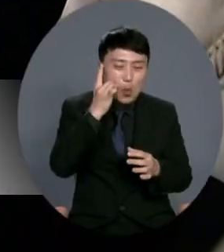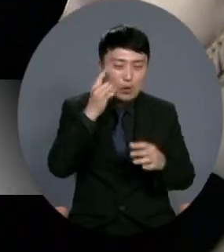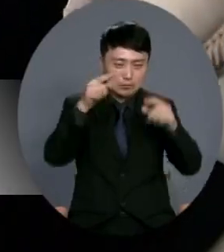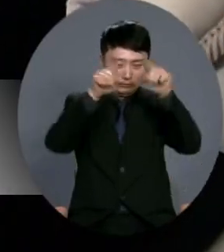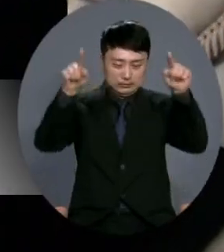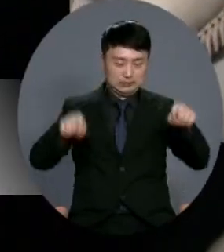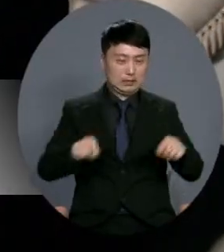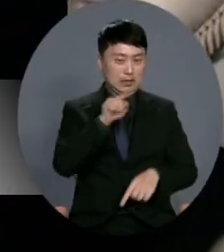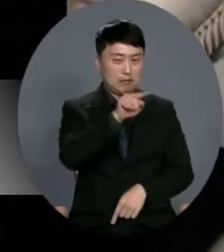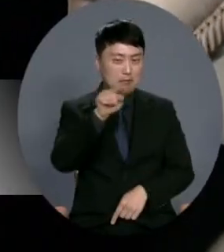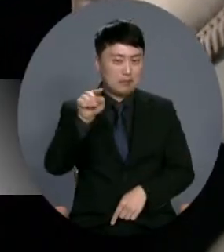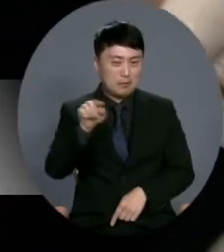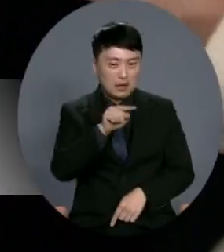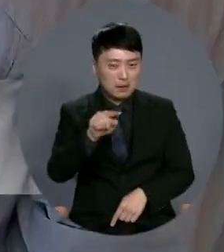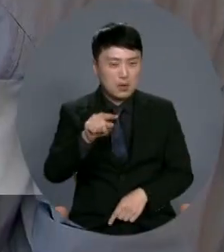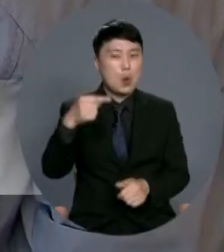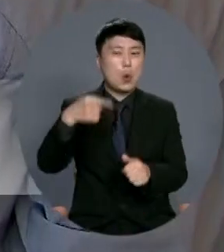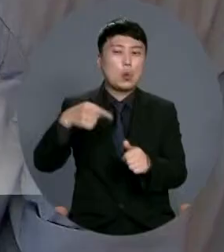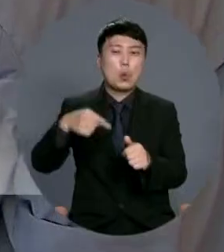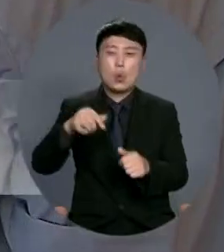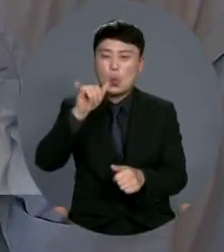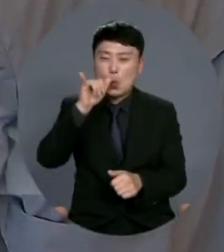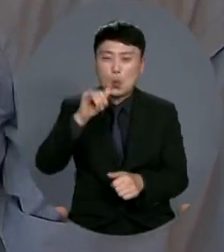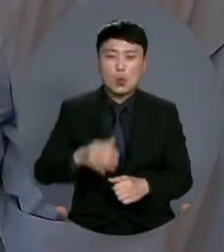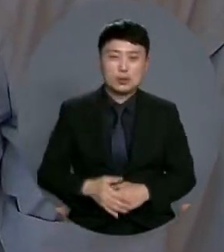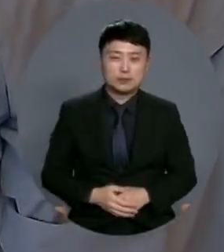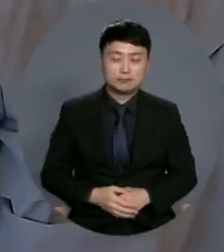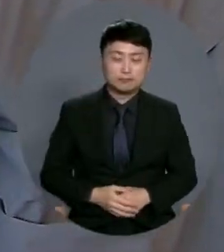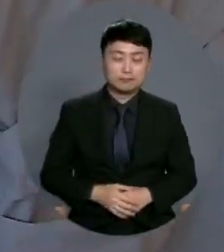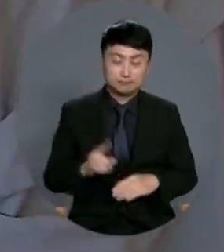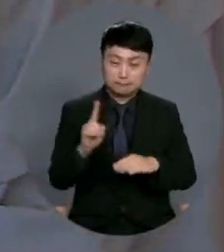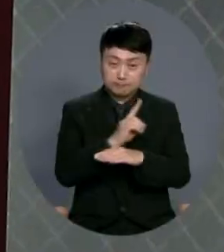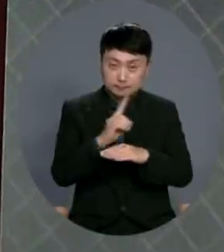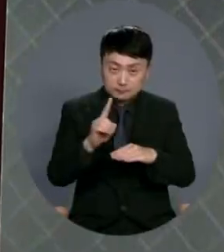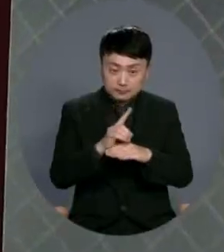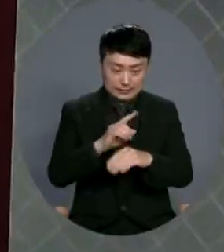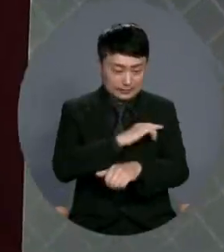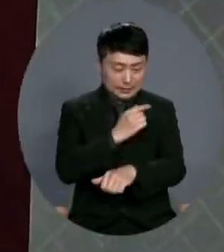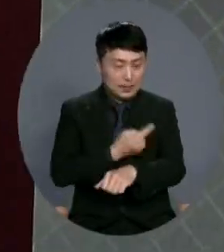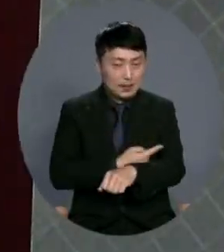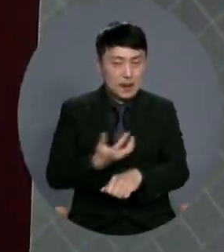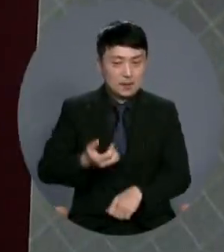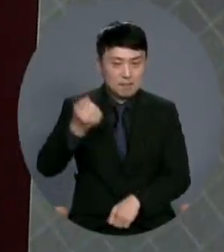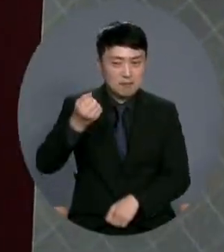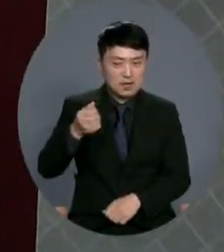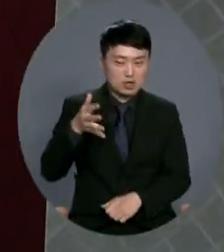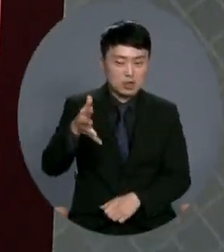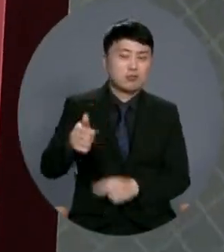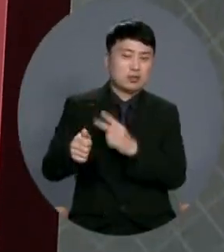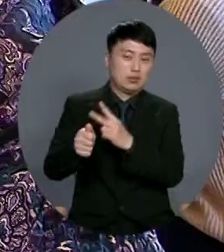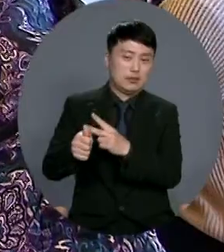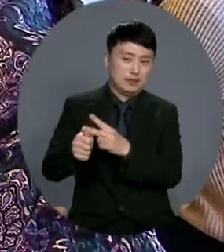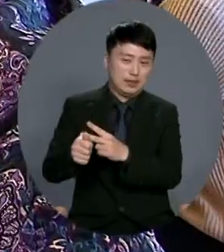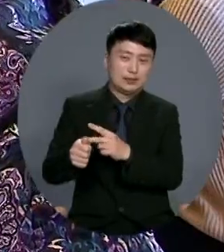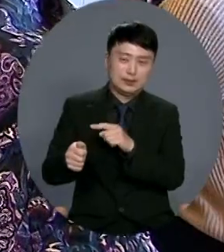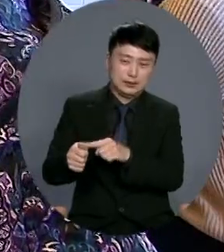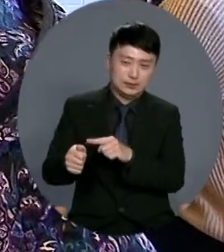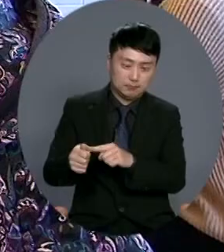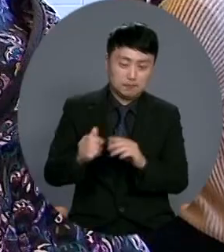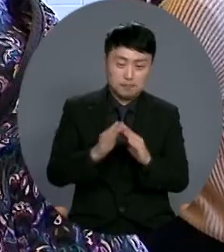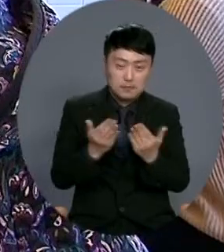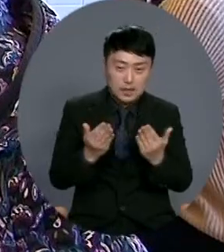활용법 교육을 시작했습니다. 교육은 디지털 문해 교육 자격증을 가진 전문 강사가 맡고